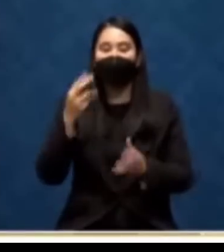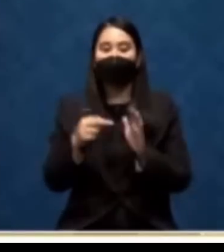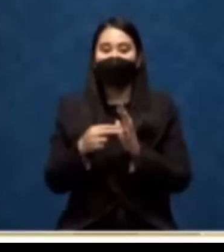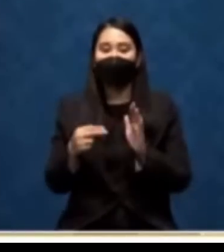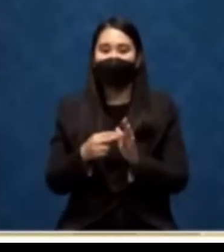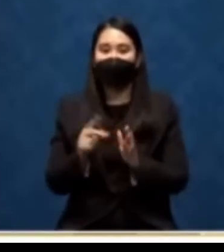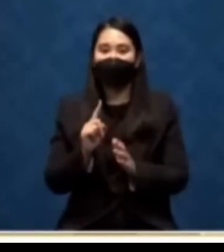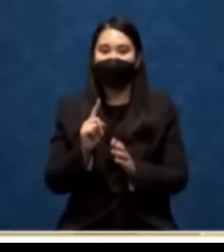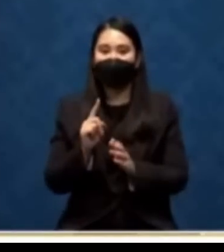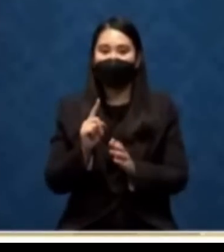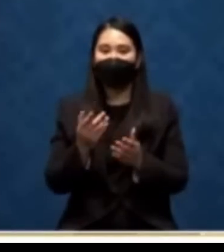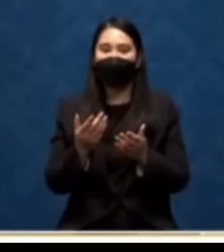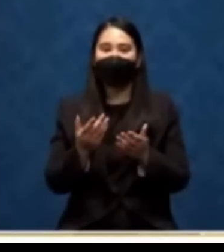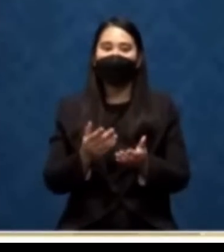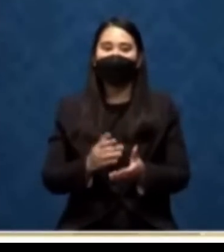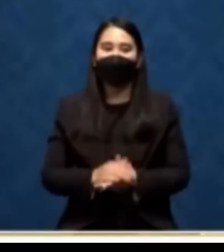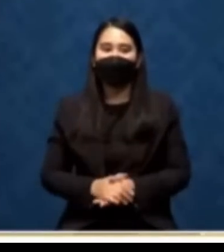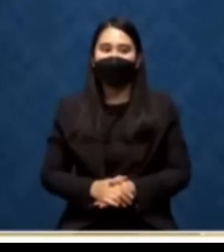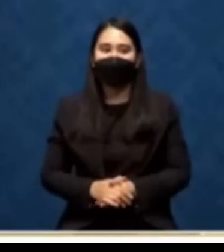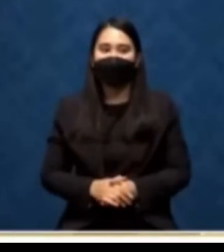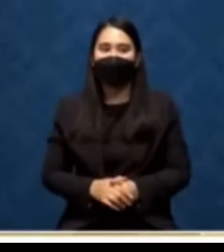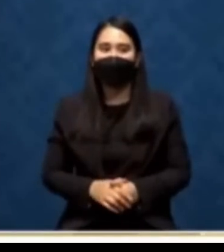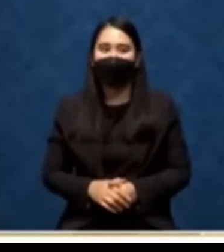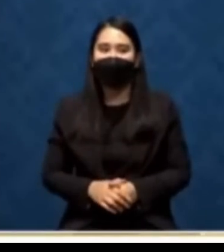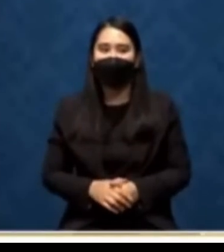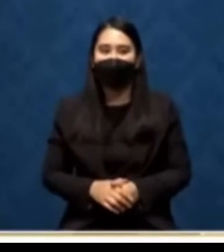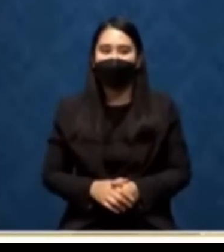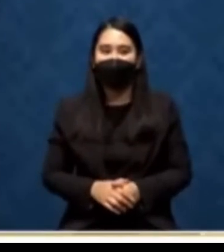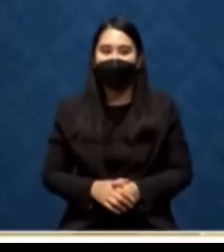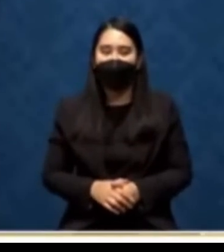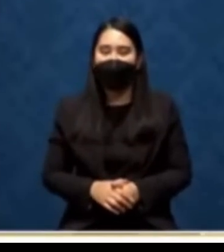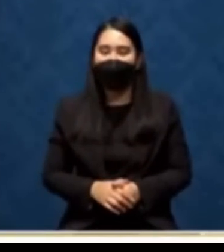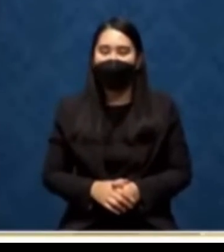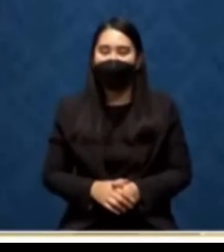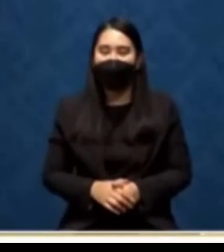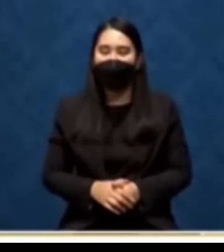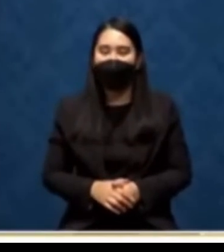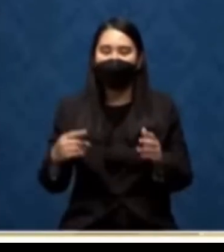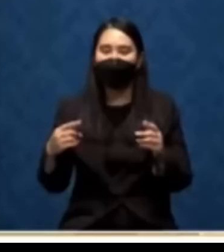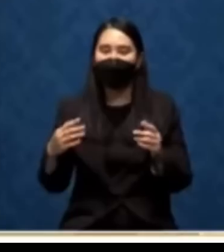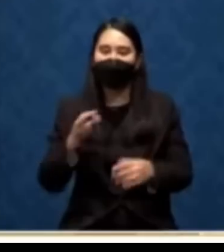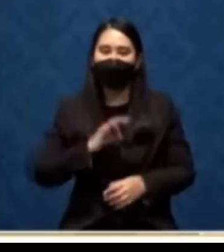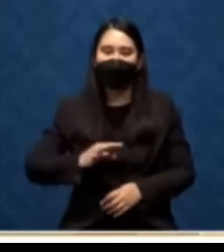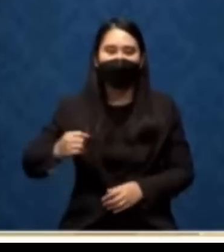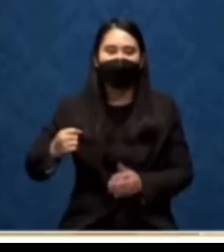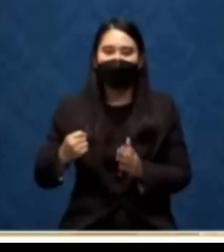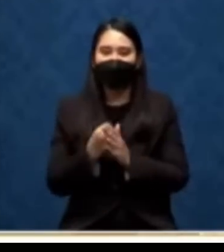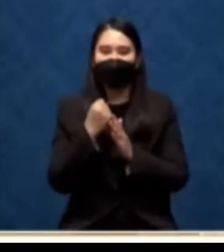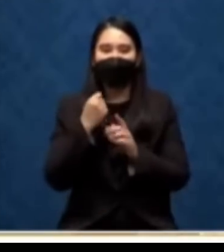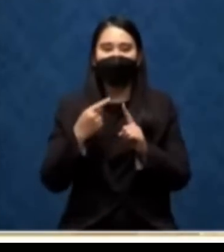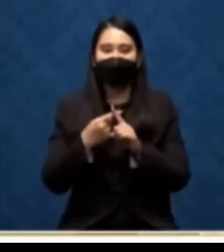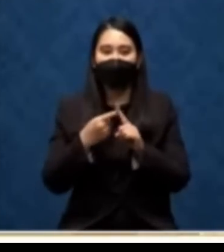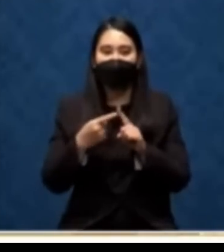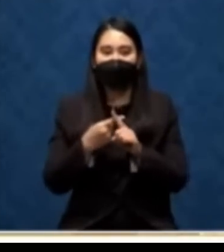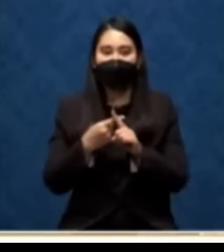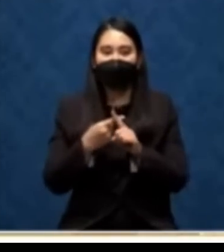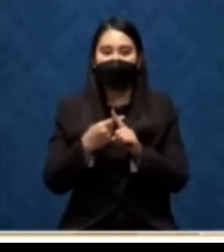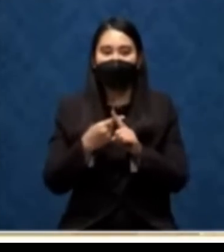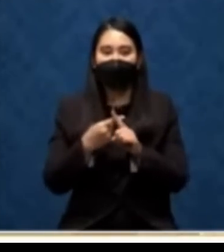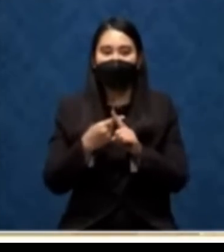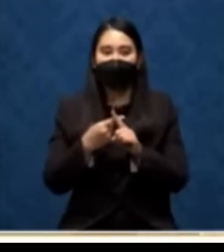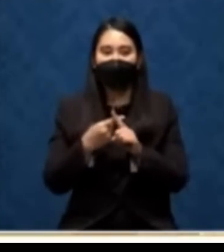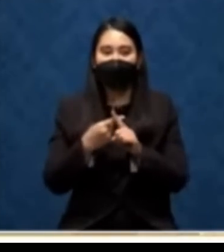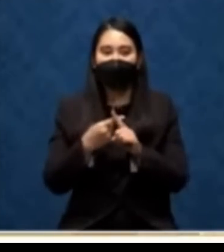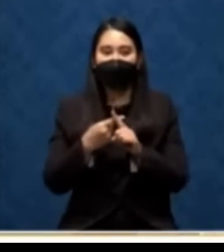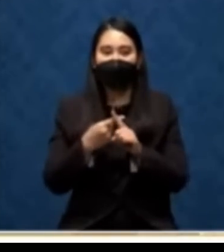ผู้ที่บริสุทธิ์ทั้งนั้นแต่สิ่งที่น่าเจ็บปวดน่าเจ็บปวดที่สุดคือบางคนที่มี